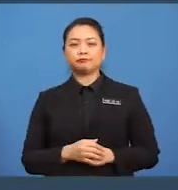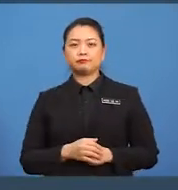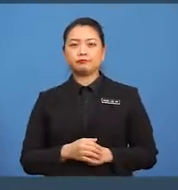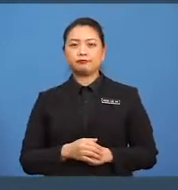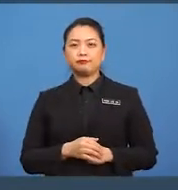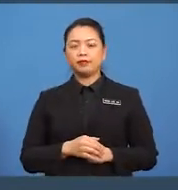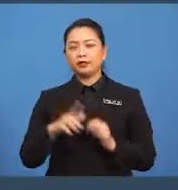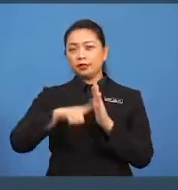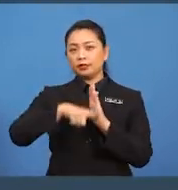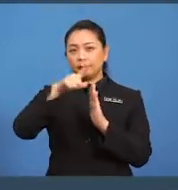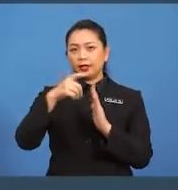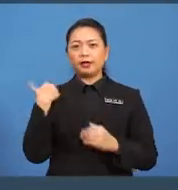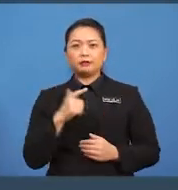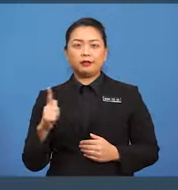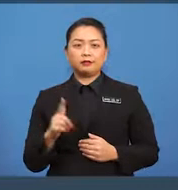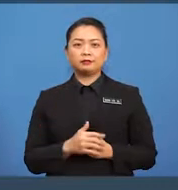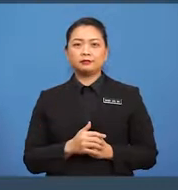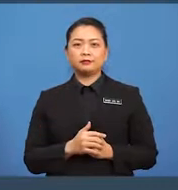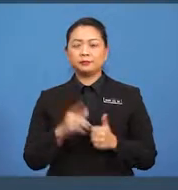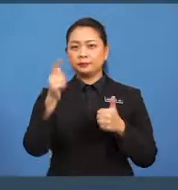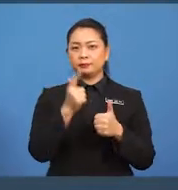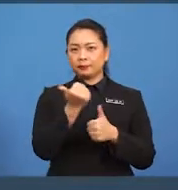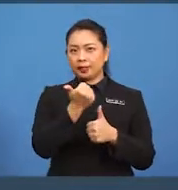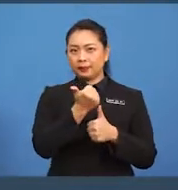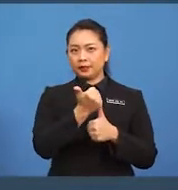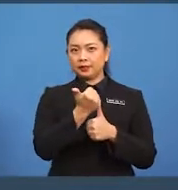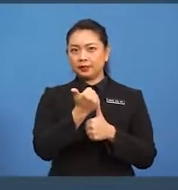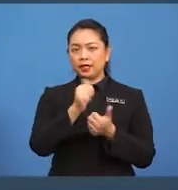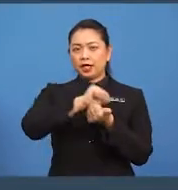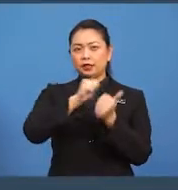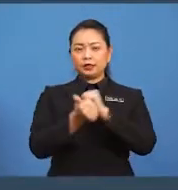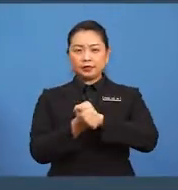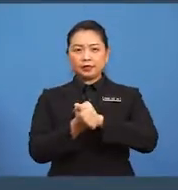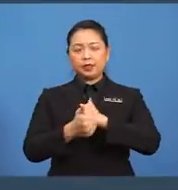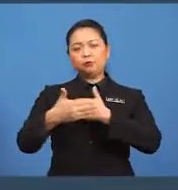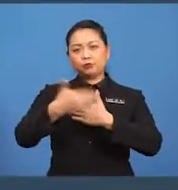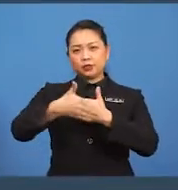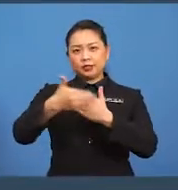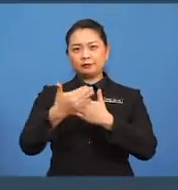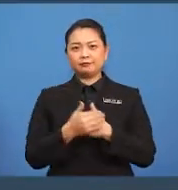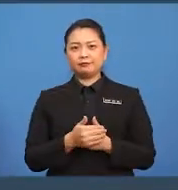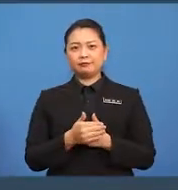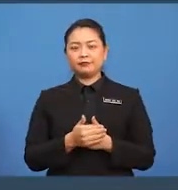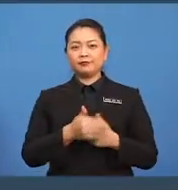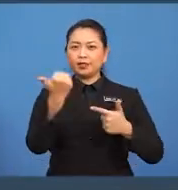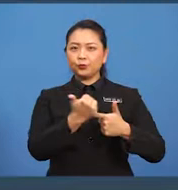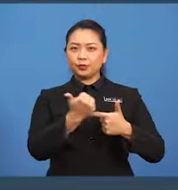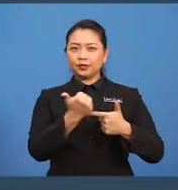Kelebihan linear search ialah yang pertama, algoritma yang sangat mudah.